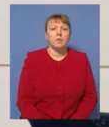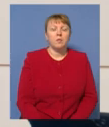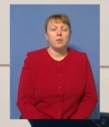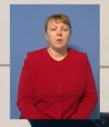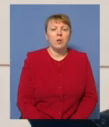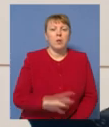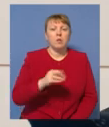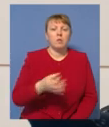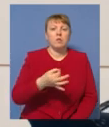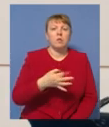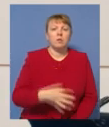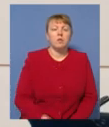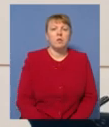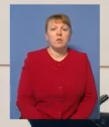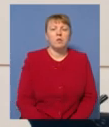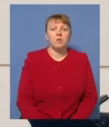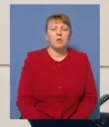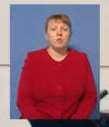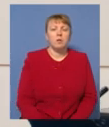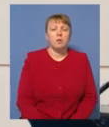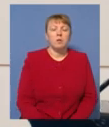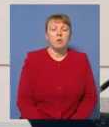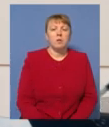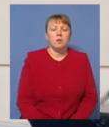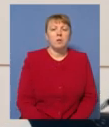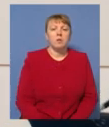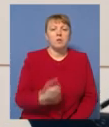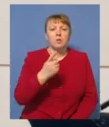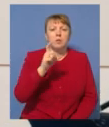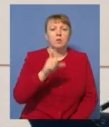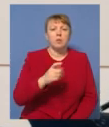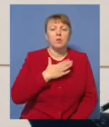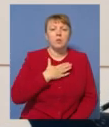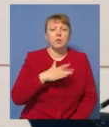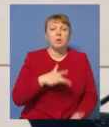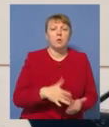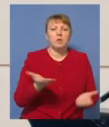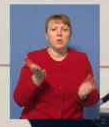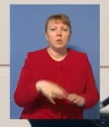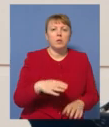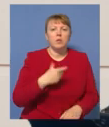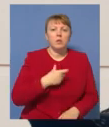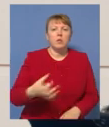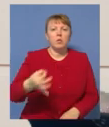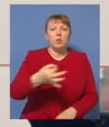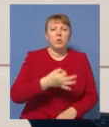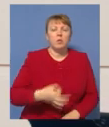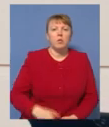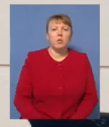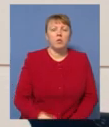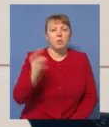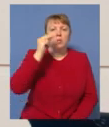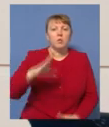со всех областей. Угу. Да, даже там, по-моему, только один человек из нашего города, остальные со всех областей